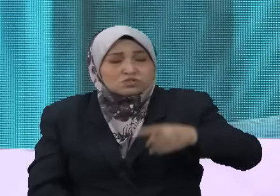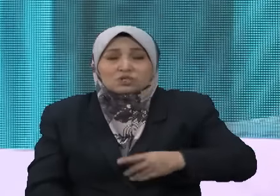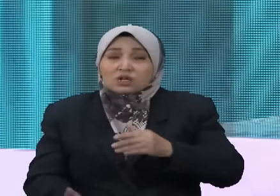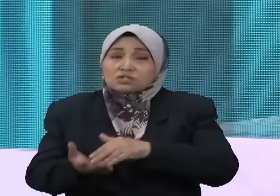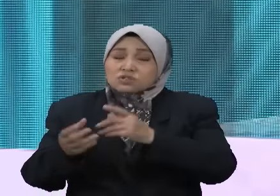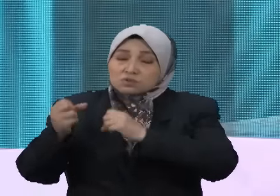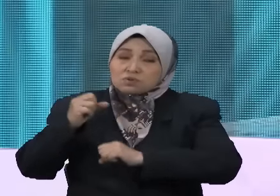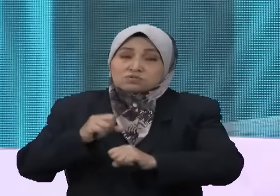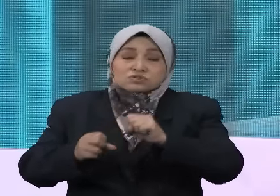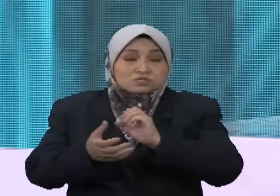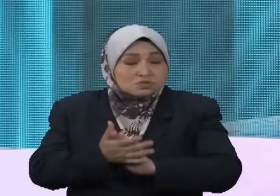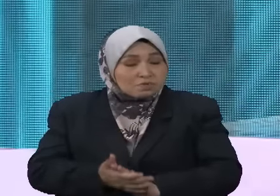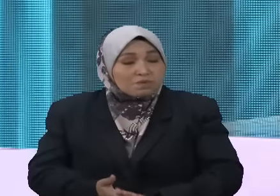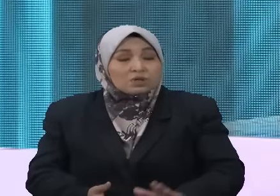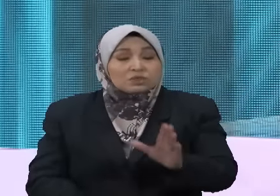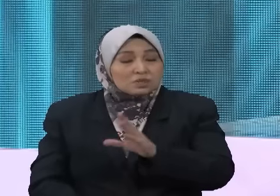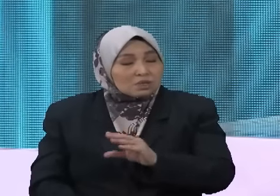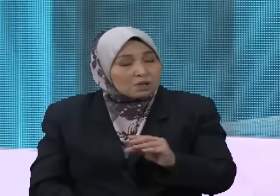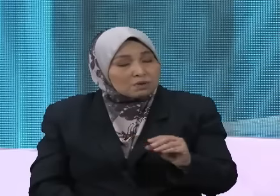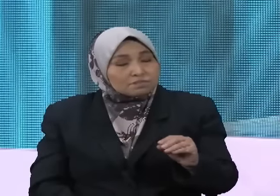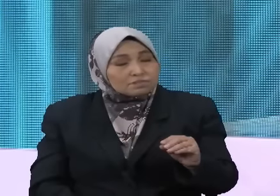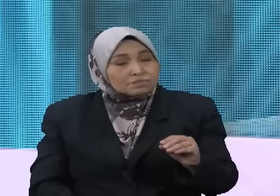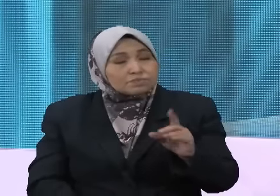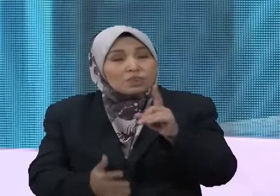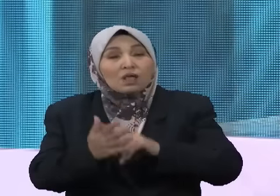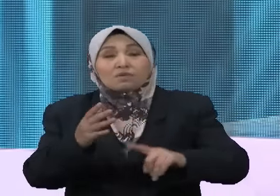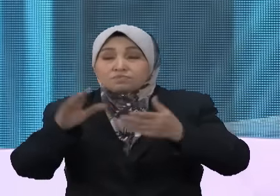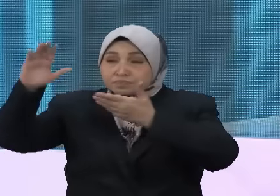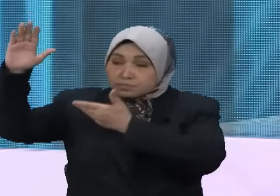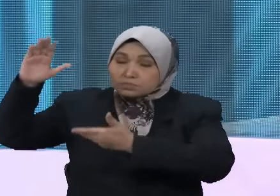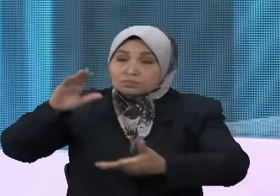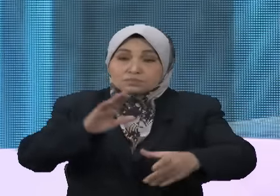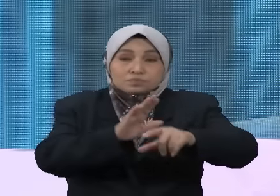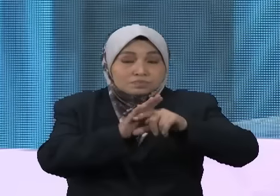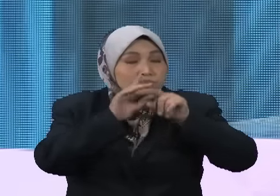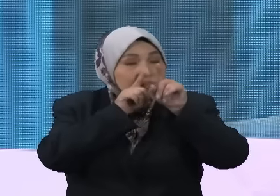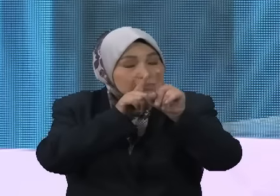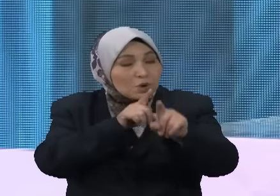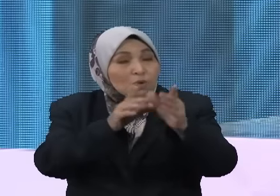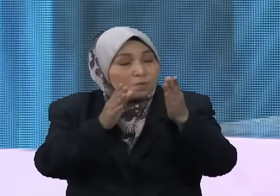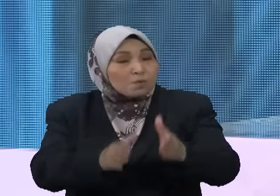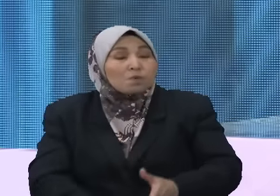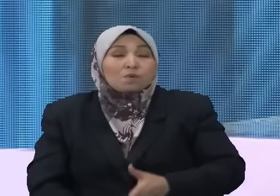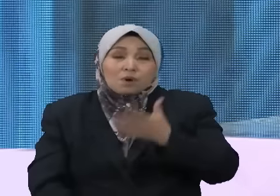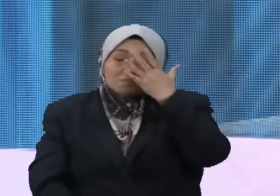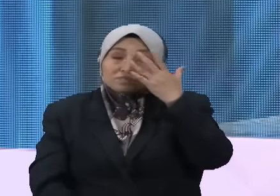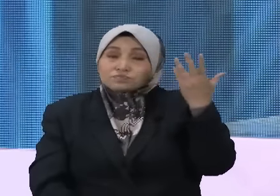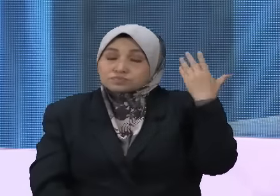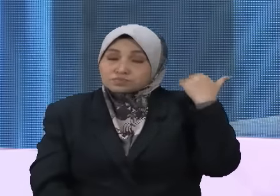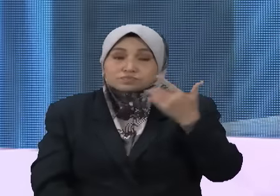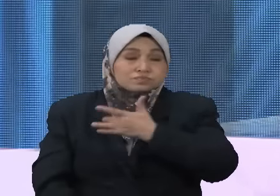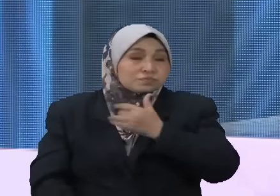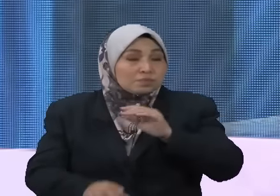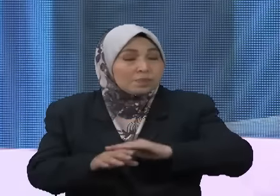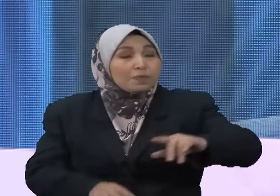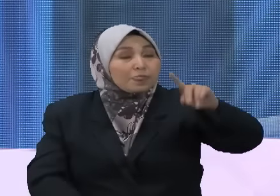wa unzil suratun anaminu Billah apabila diturunkan suatu Surah yang memerintahkan kepada orang-orang munafik agar mereka beriman kepada